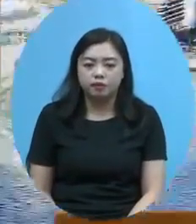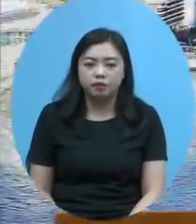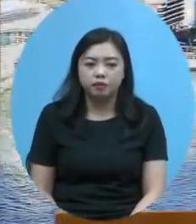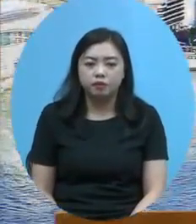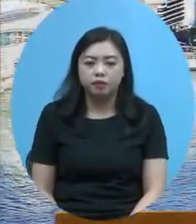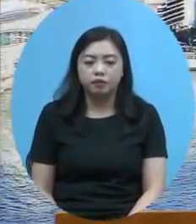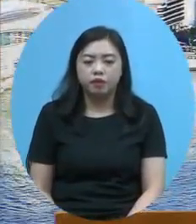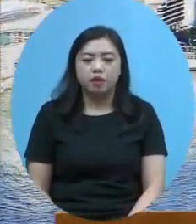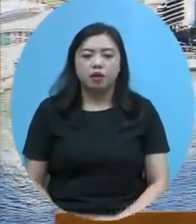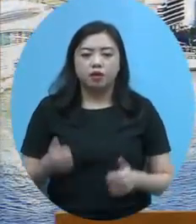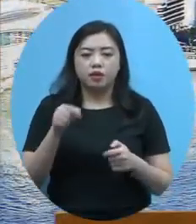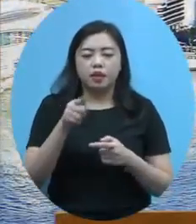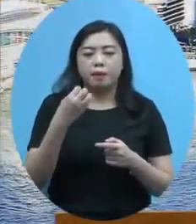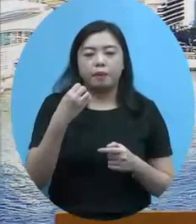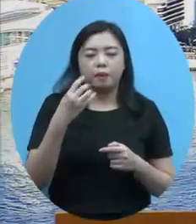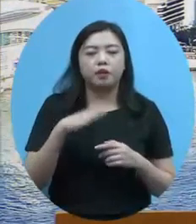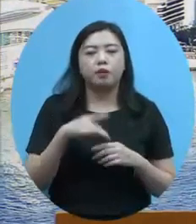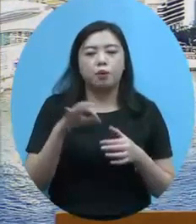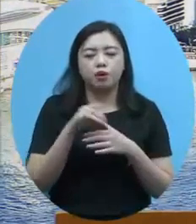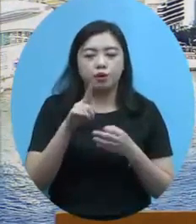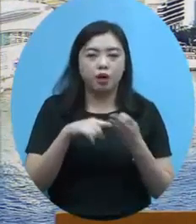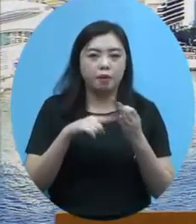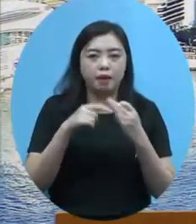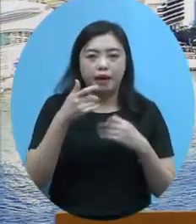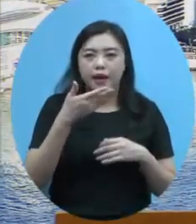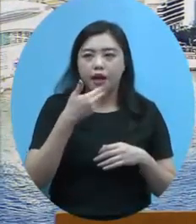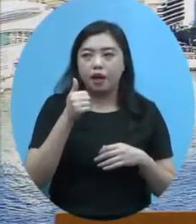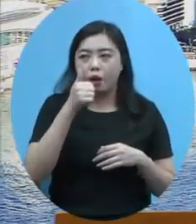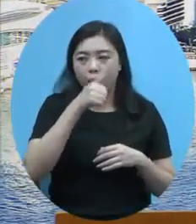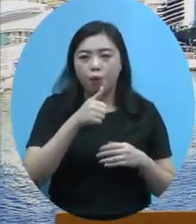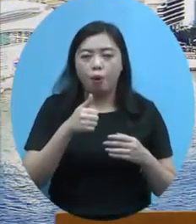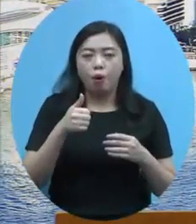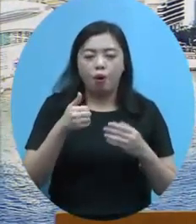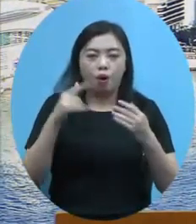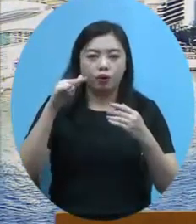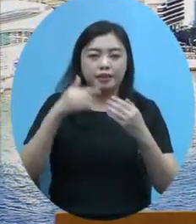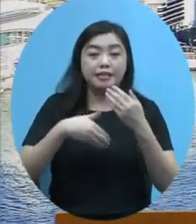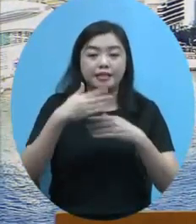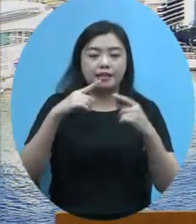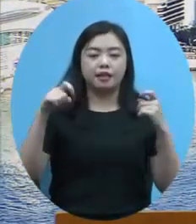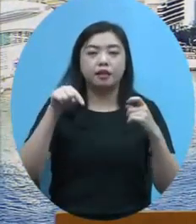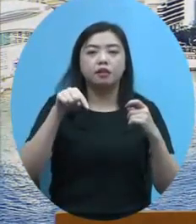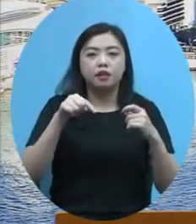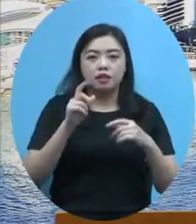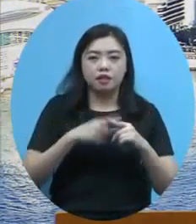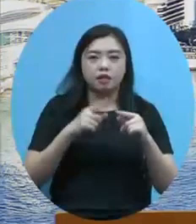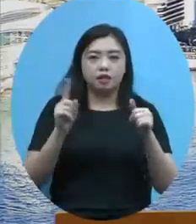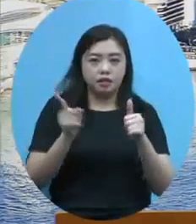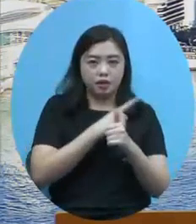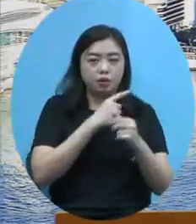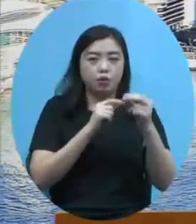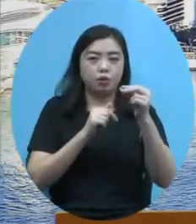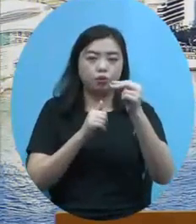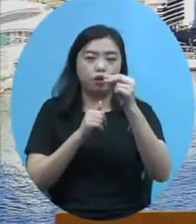多謝你的問題。第一個問題就是關於麗豪航天城啦。咁我哋手中的個案咧，係喺6月7日嘅時候